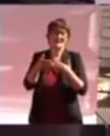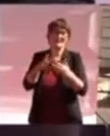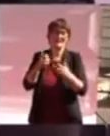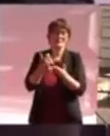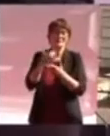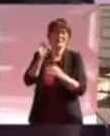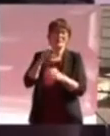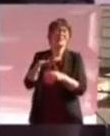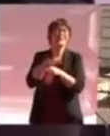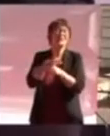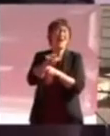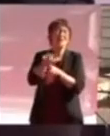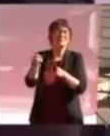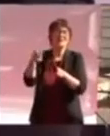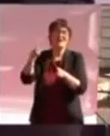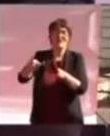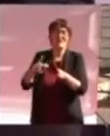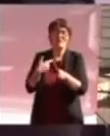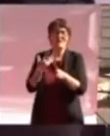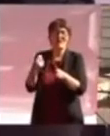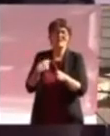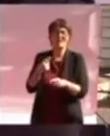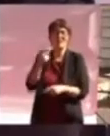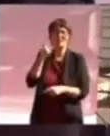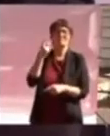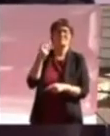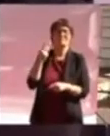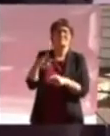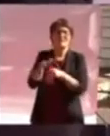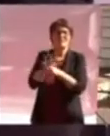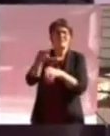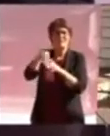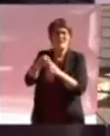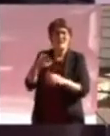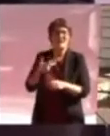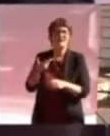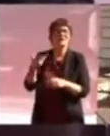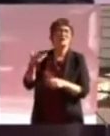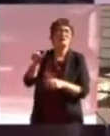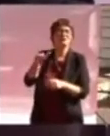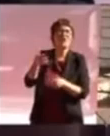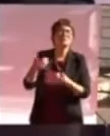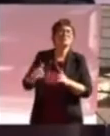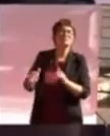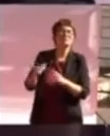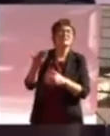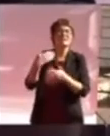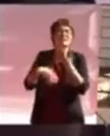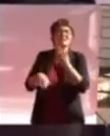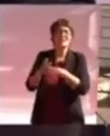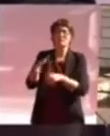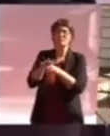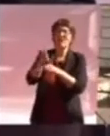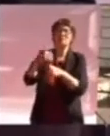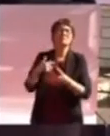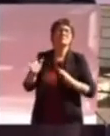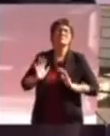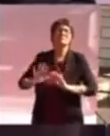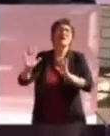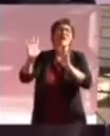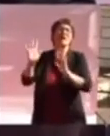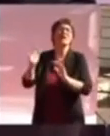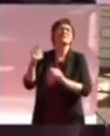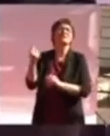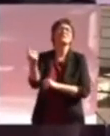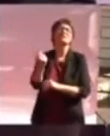trovarsi davanti a situazioni dove le famiglie di ragazzi disabili si trovano completamente sole abbandonate perché non